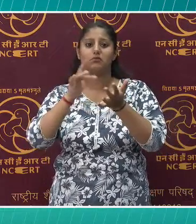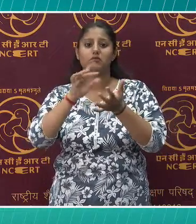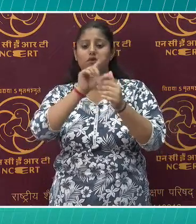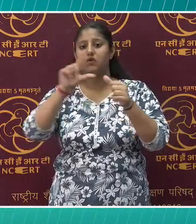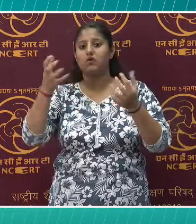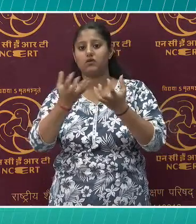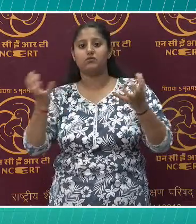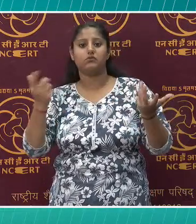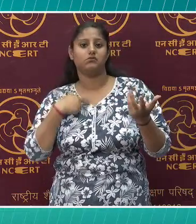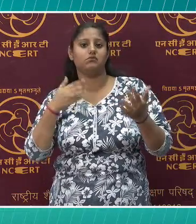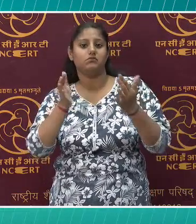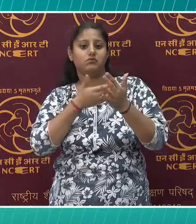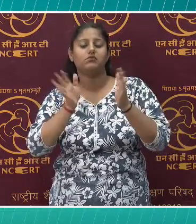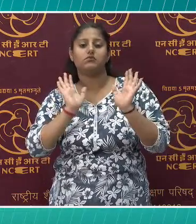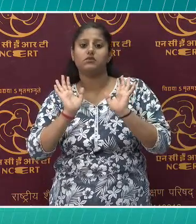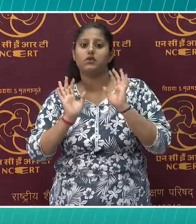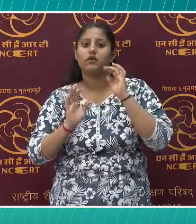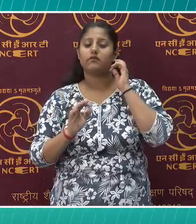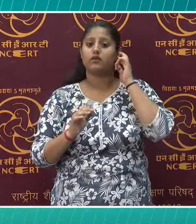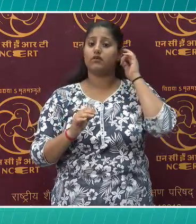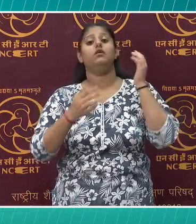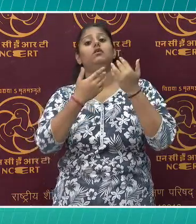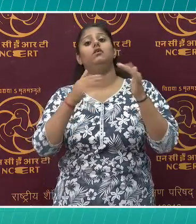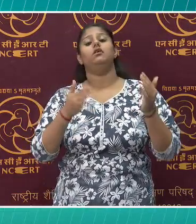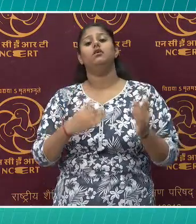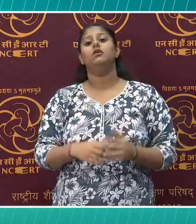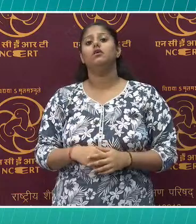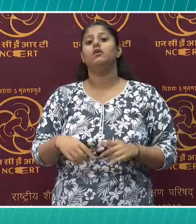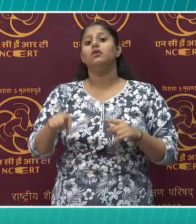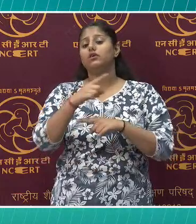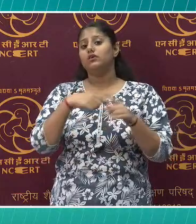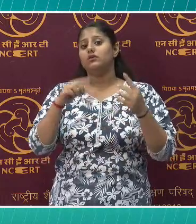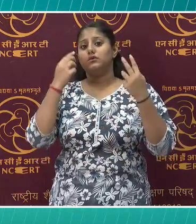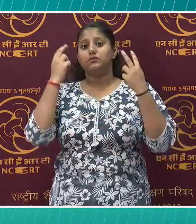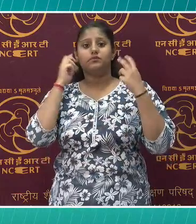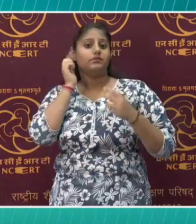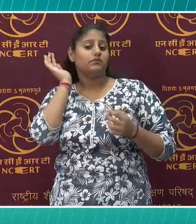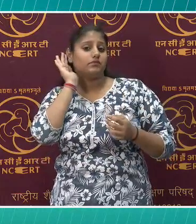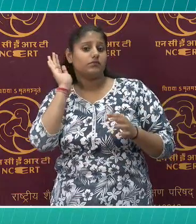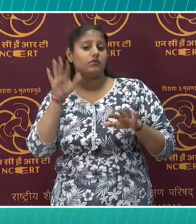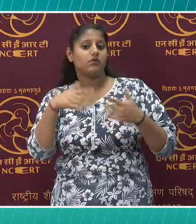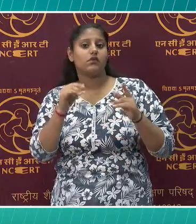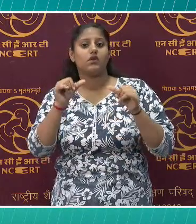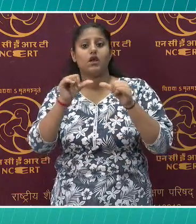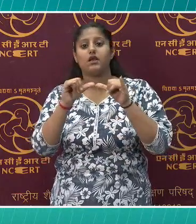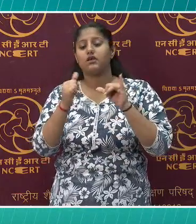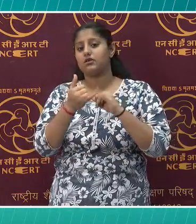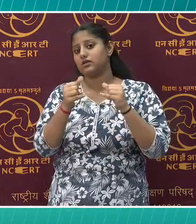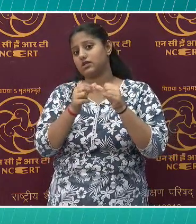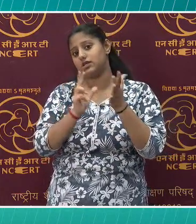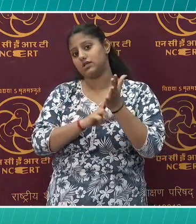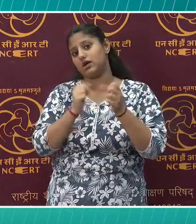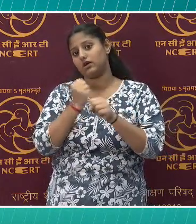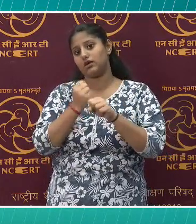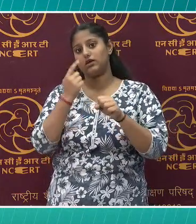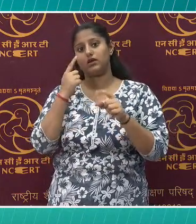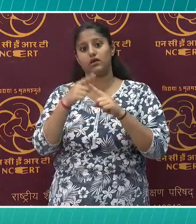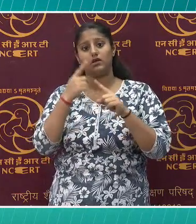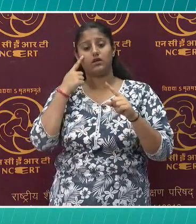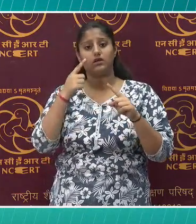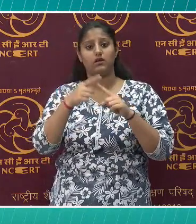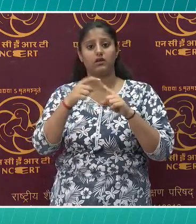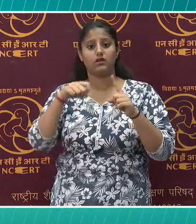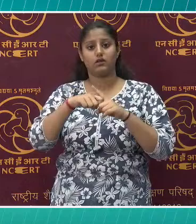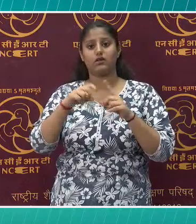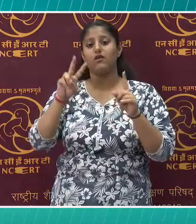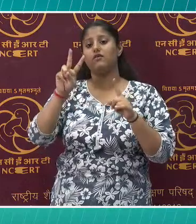लोग श्रुति आधार था, और उसको सुनकर सांगीतिक जो हमारे हम जानते हैं कि वैदिक काल